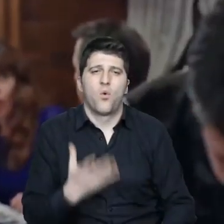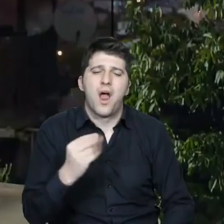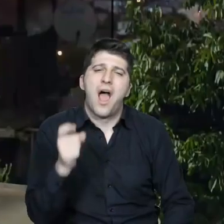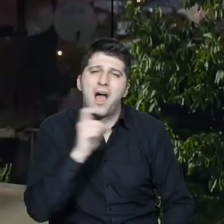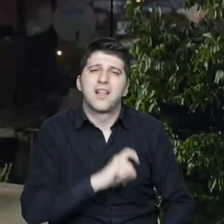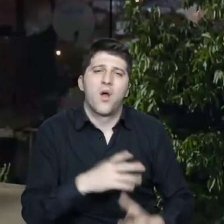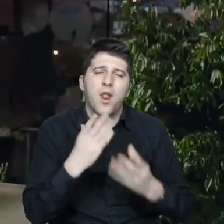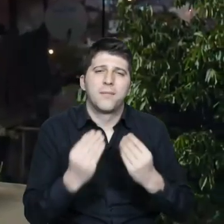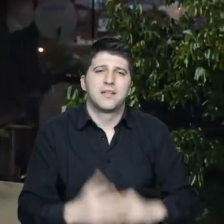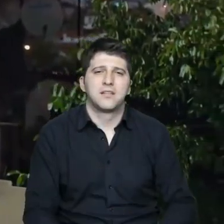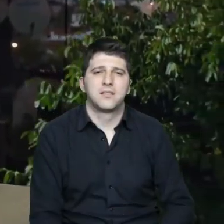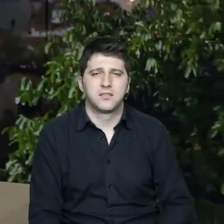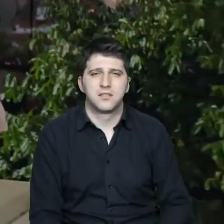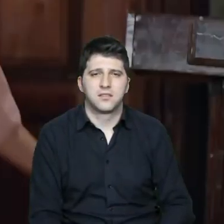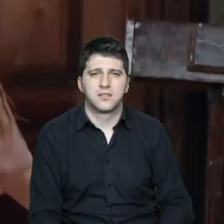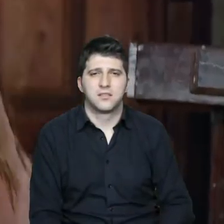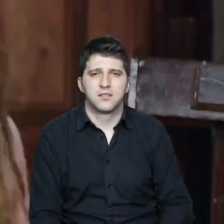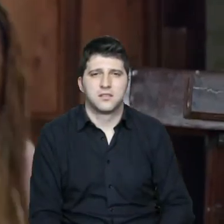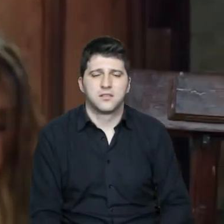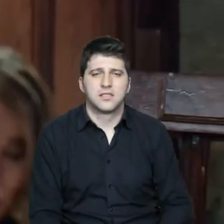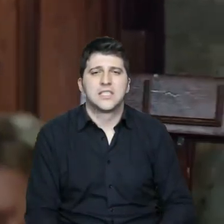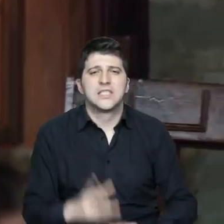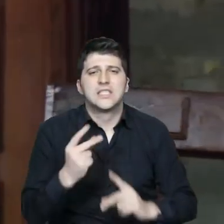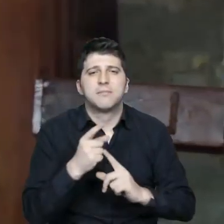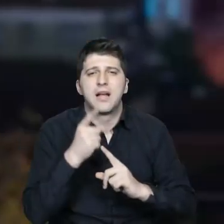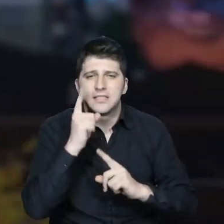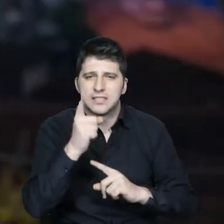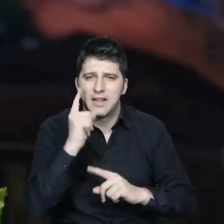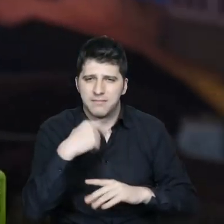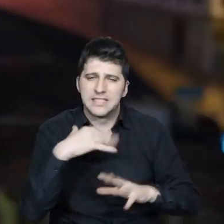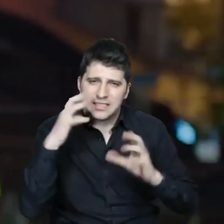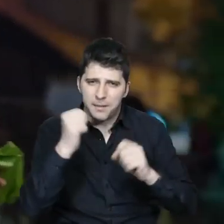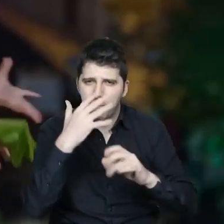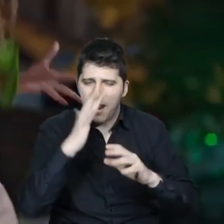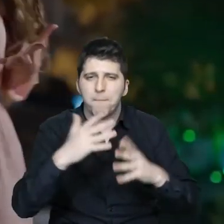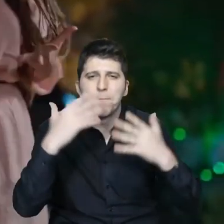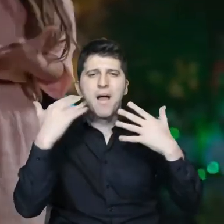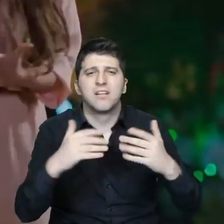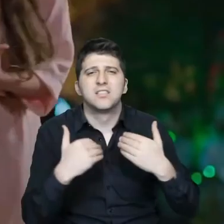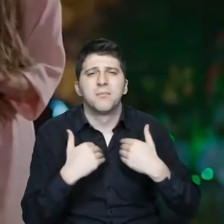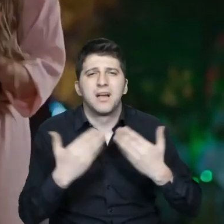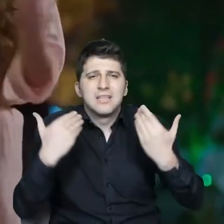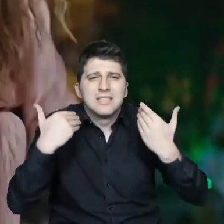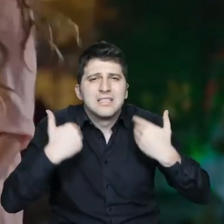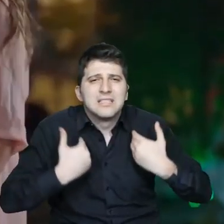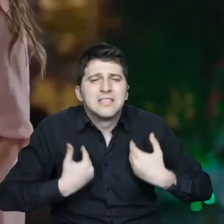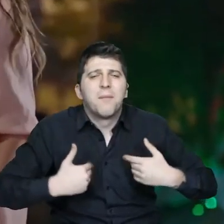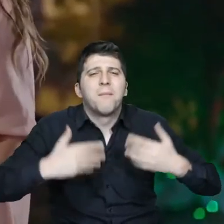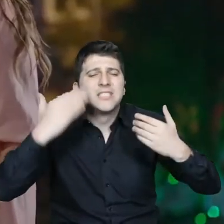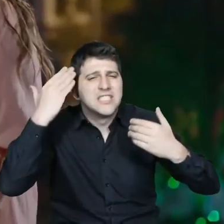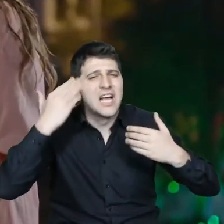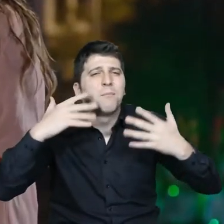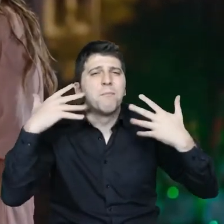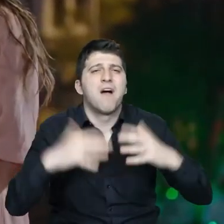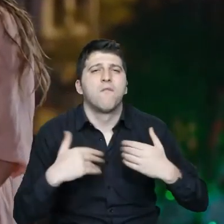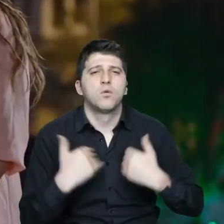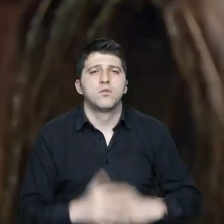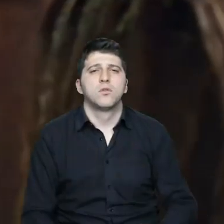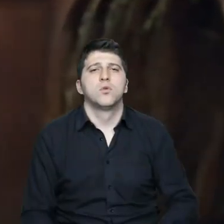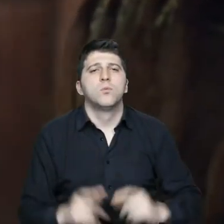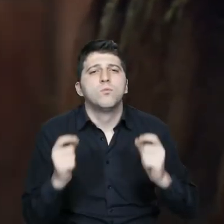şeyler. Dışarısı. Ay şimdi ya. İsmail, sen elime mi geçiyorsan mahvedeceğim. Ya üstüm başım saçım mahvoldu.